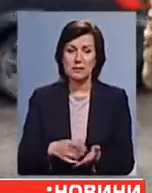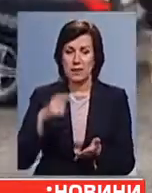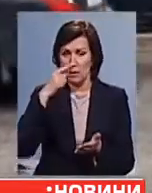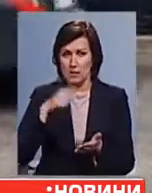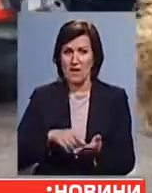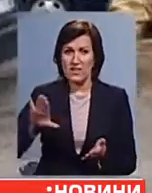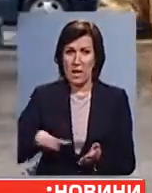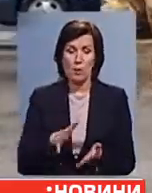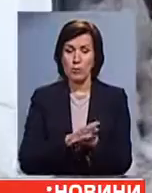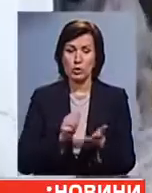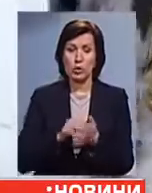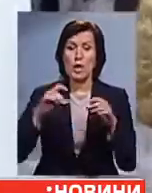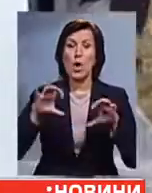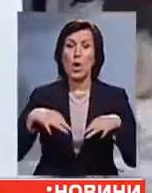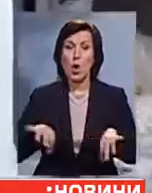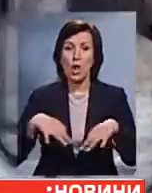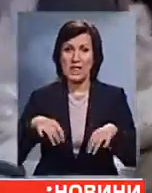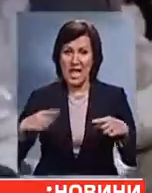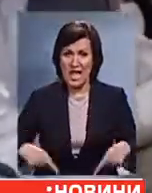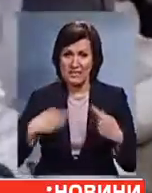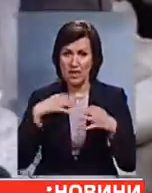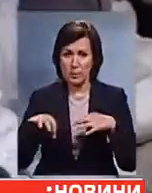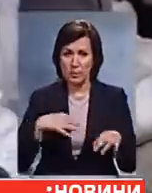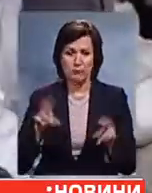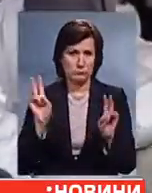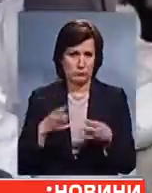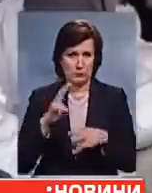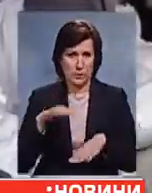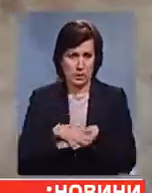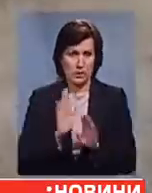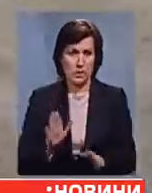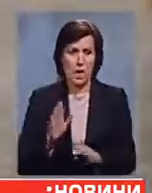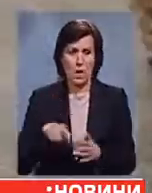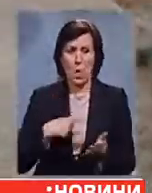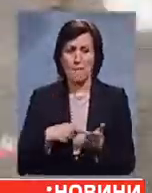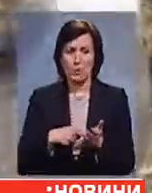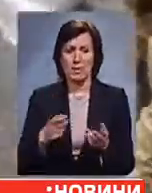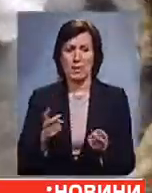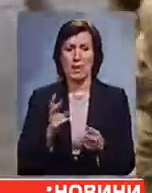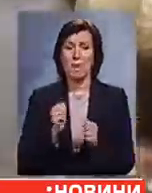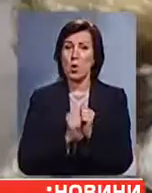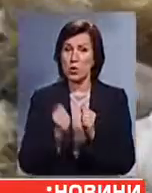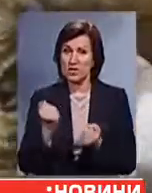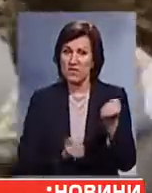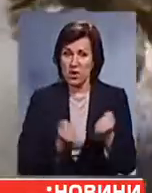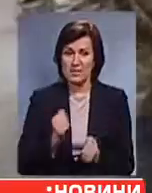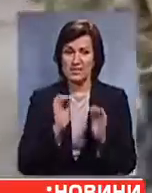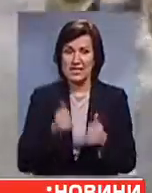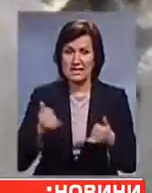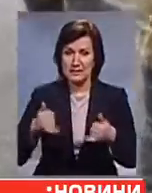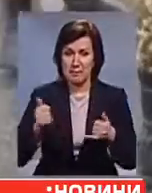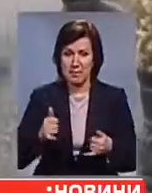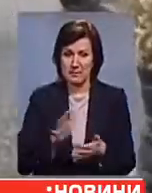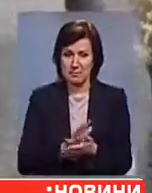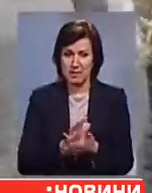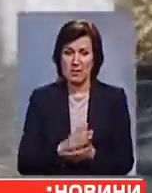яму і пошкодили колеса свого автомобіля. Кажуть, не варто розраховувати лише на комунальників. Якби кожен водій засипав будівельним